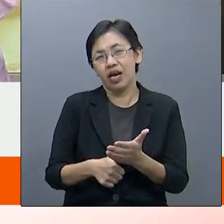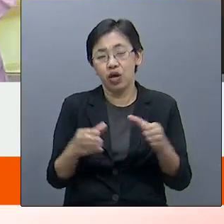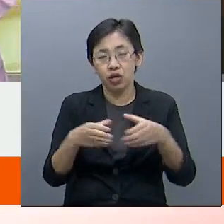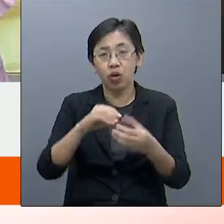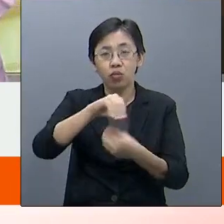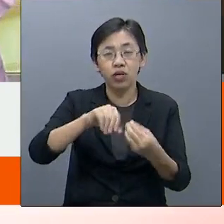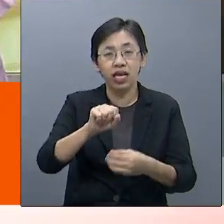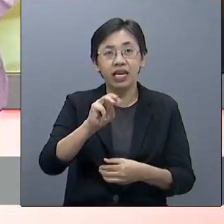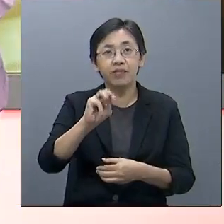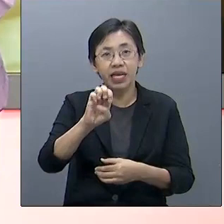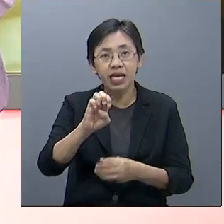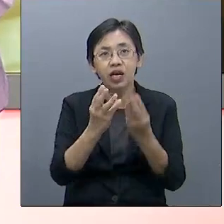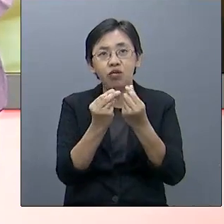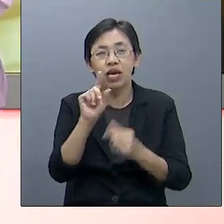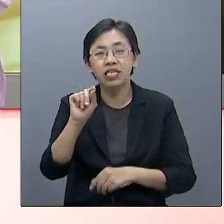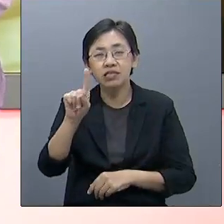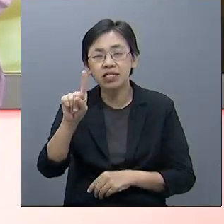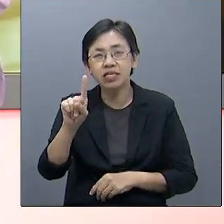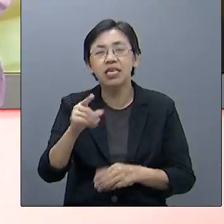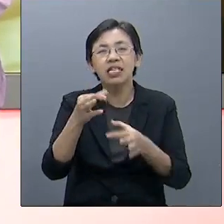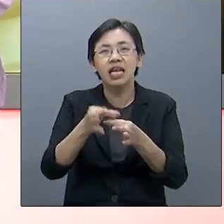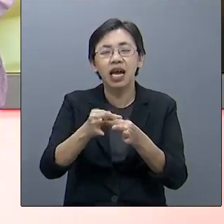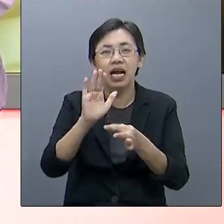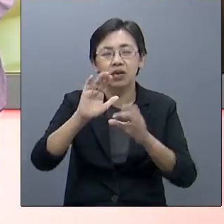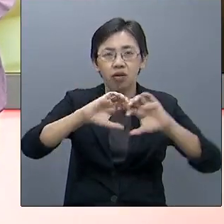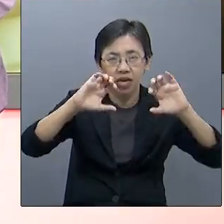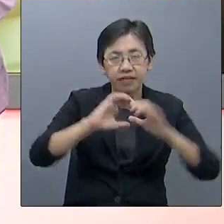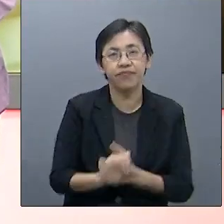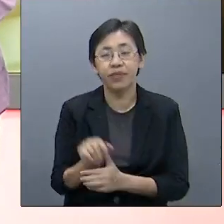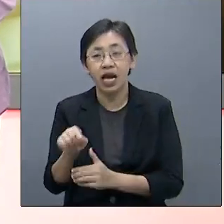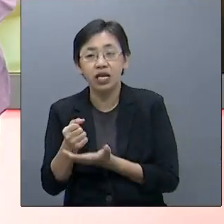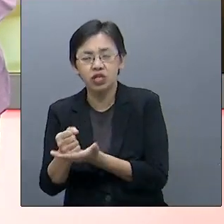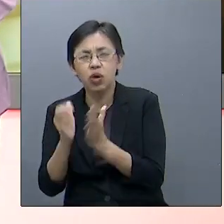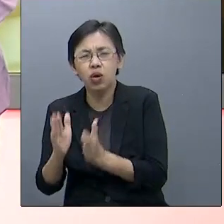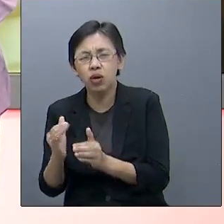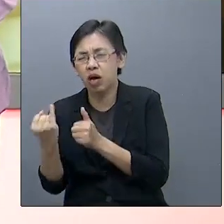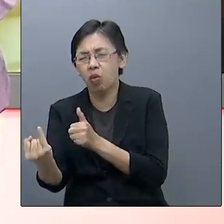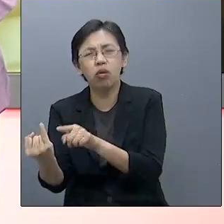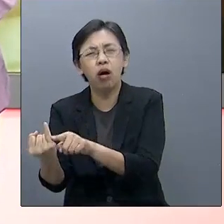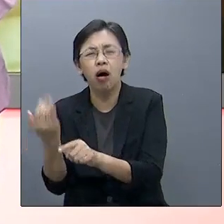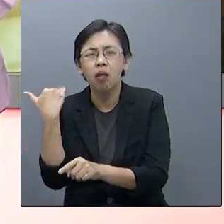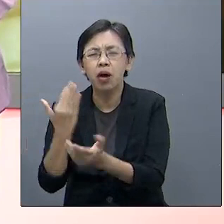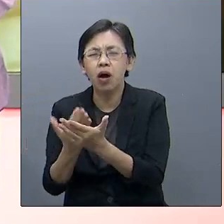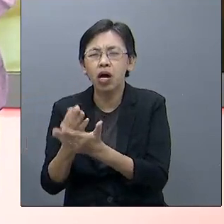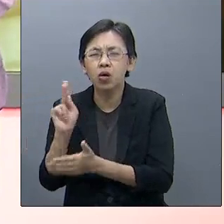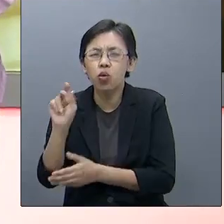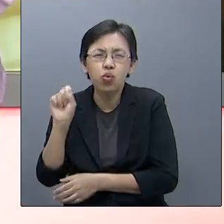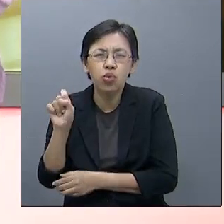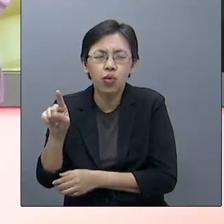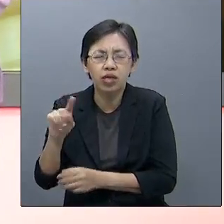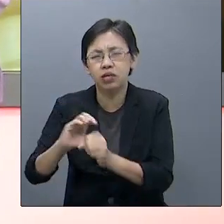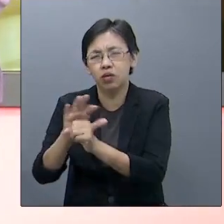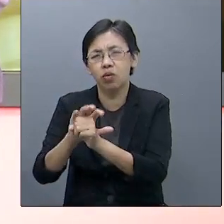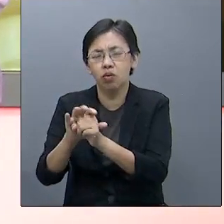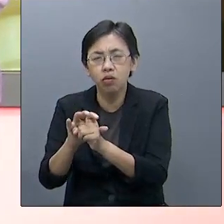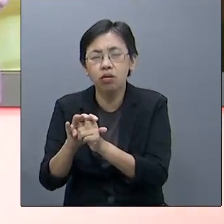รหัส21ที่อยู่ในส่วนของสถาบันการเงินรัฐค่ะอีกส่วนเป็นการช่วยลูกหนี้รายย่อยที่เคยกู้สินเชื่อฉุกเฉินช่วงโควิด-19จ